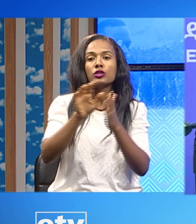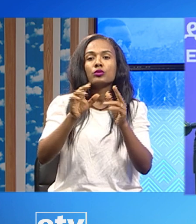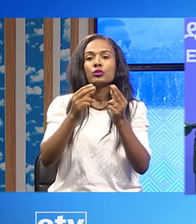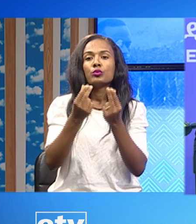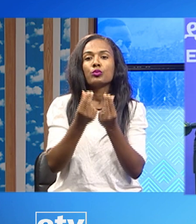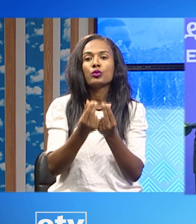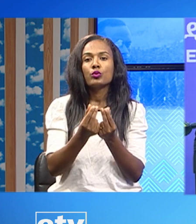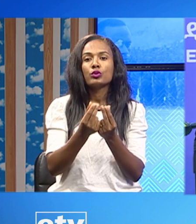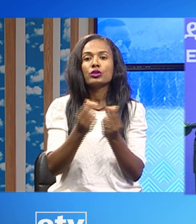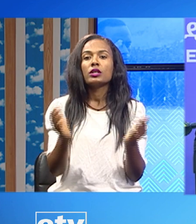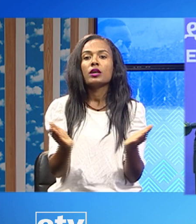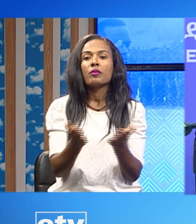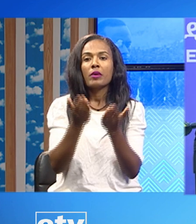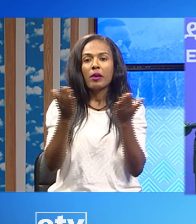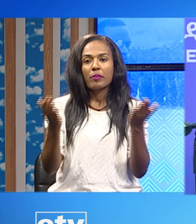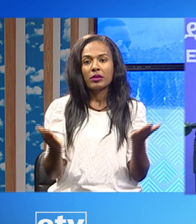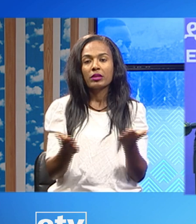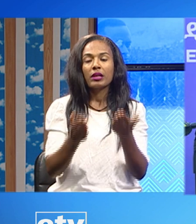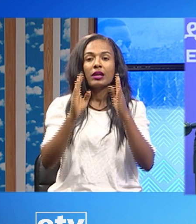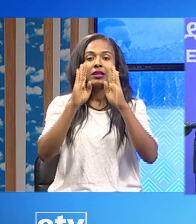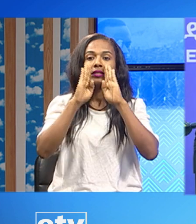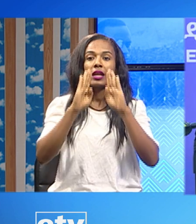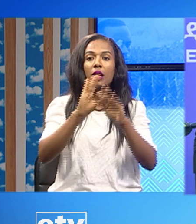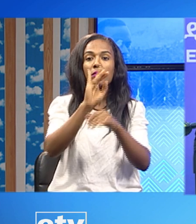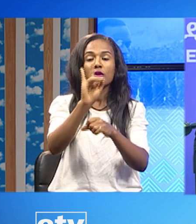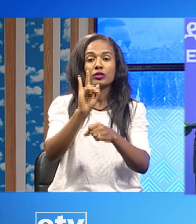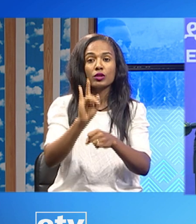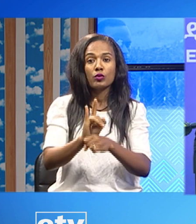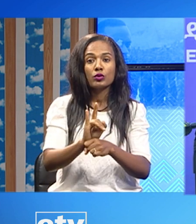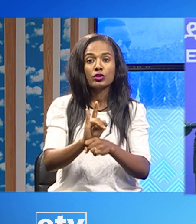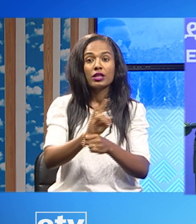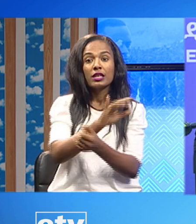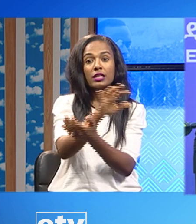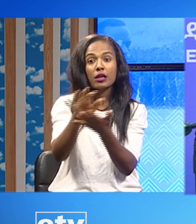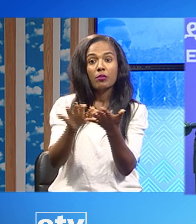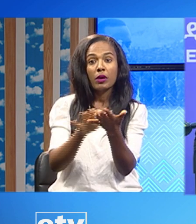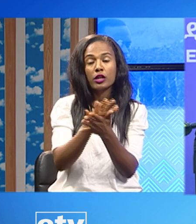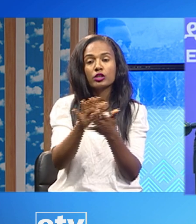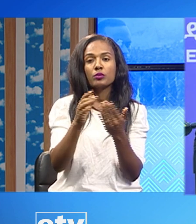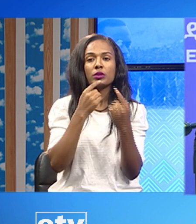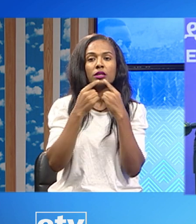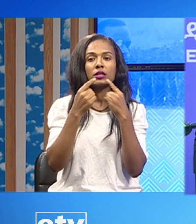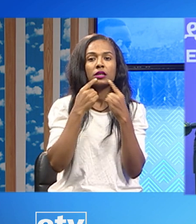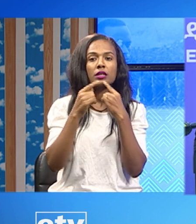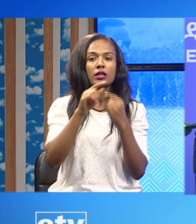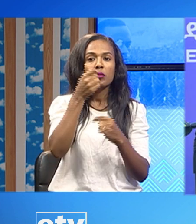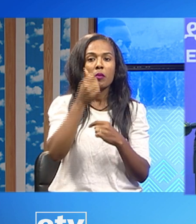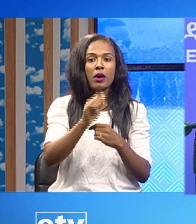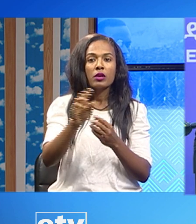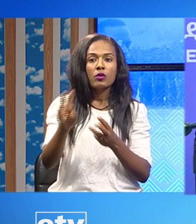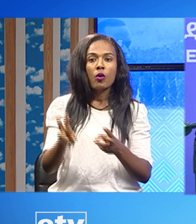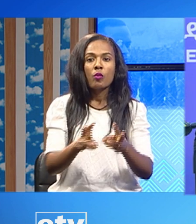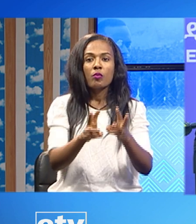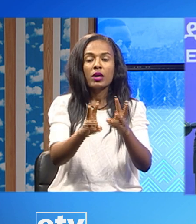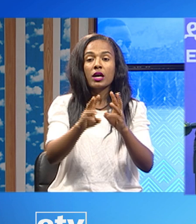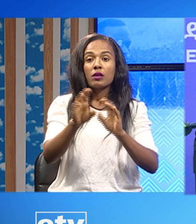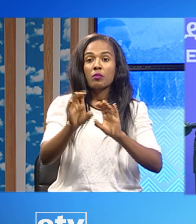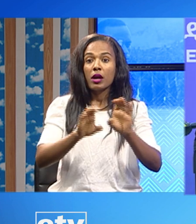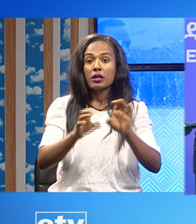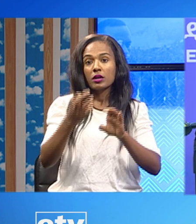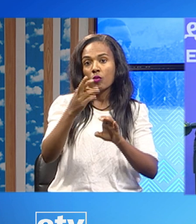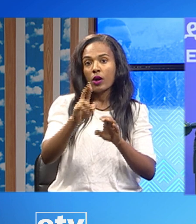ቡድኖችን የሚያበረታታ ሰላማዊ ዜጎችን የሚያሸብር ንግግር በማንኛውም መንገድ ማድረግ